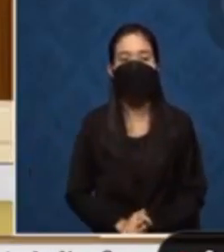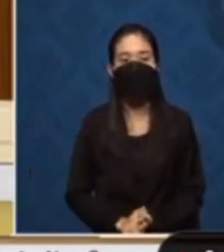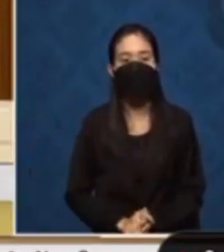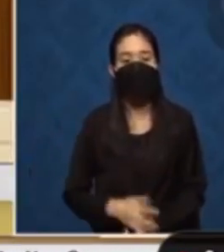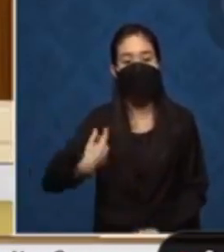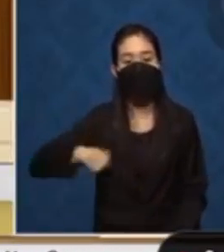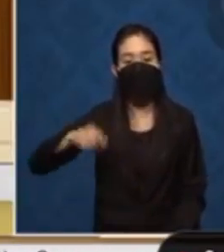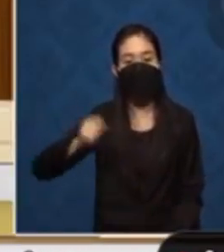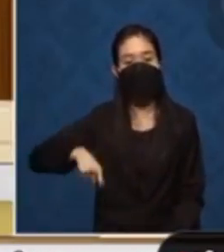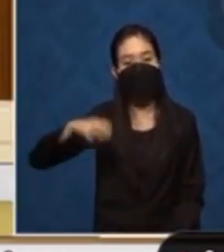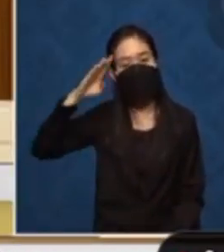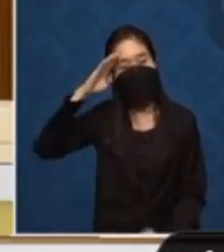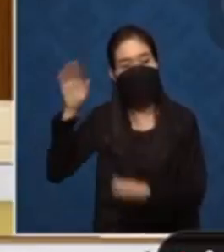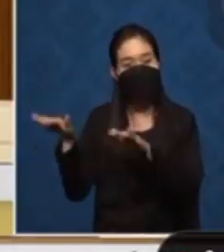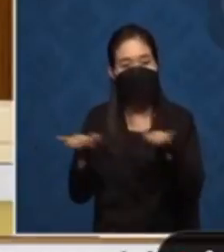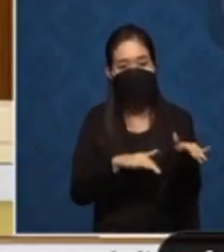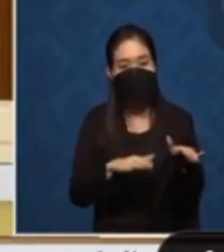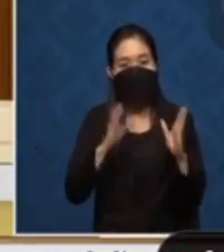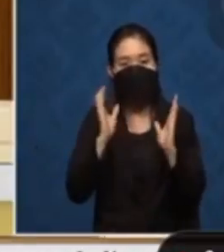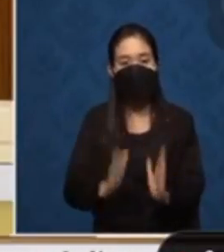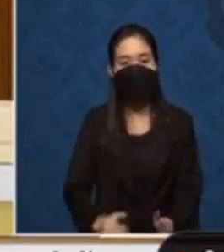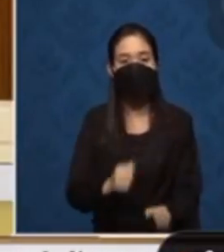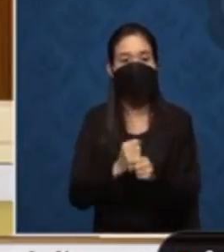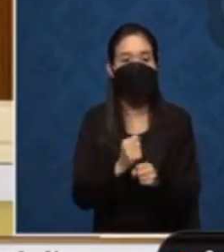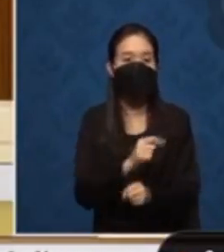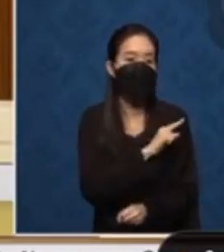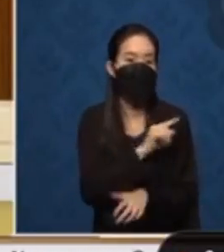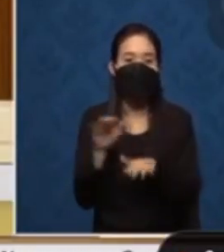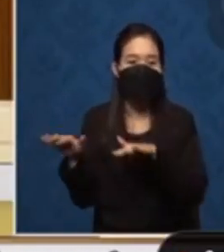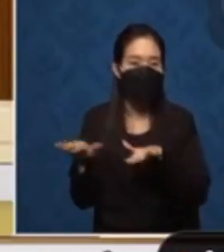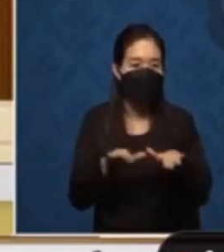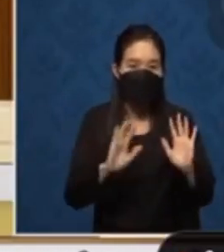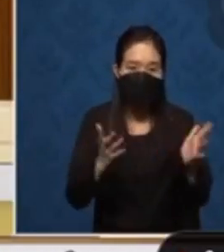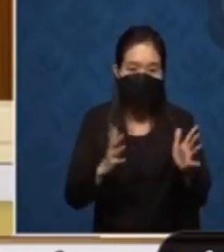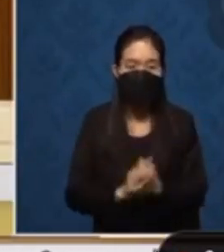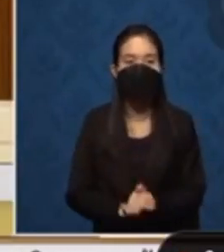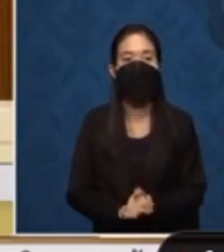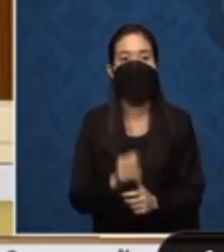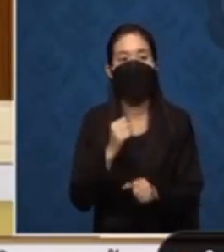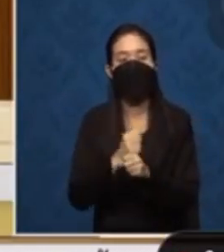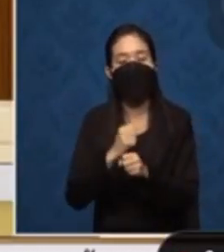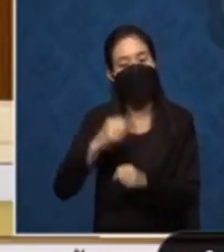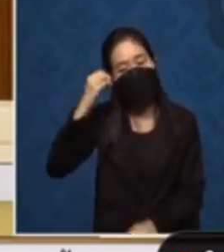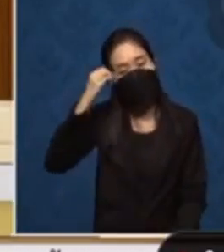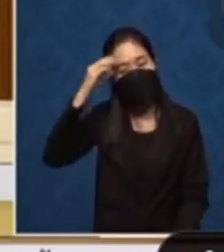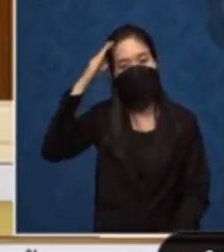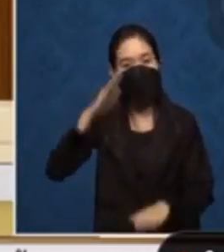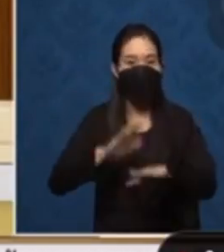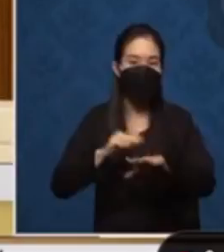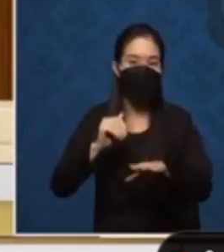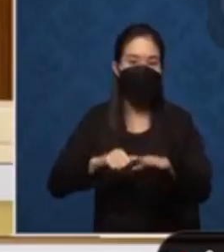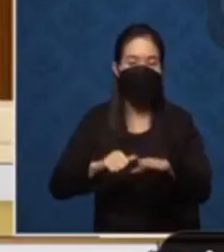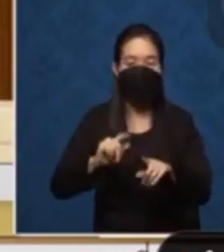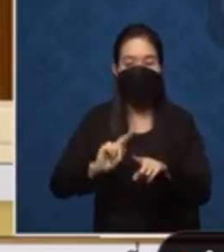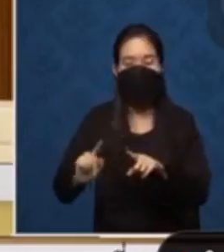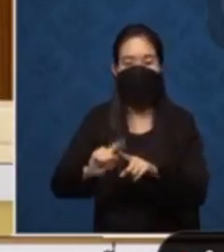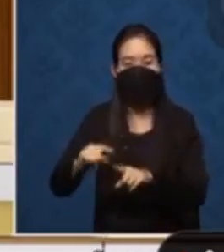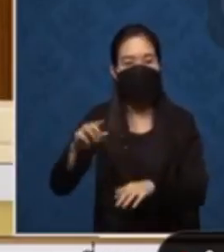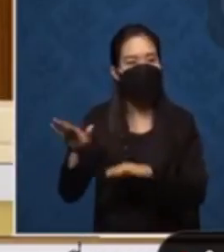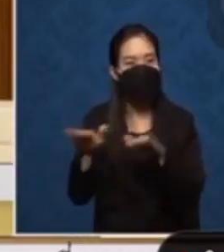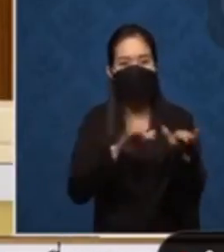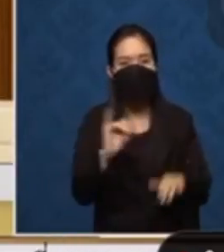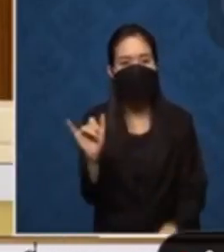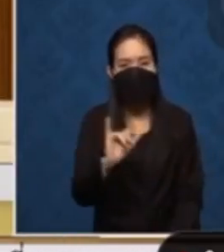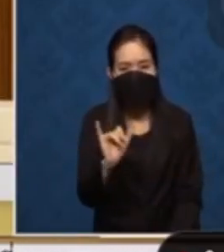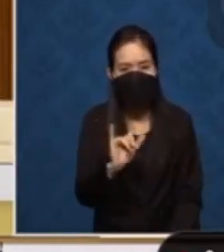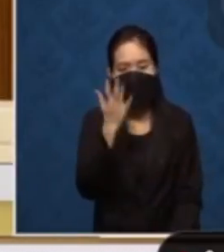หารจงไมมีคามพ้อม ทใแ่ของบุคลากรในด้านกทรการ รมถงความรู้คนความเชอชาของกัสารหารทจะตองมามิจ